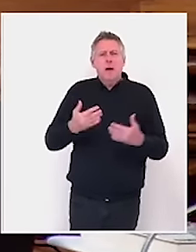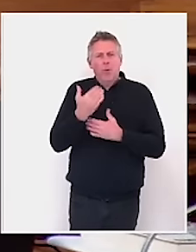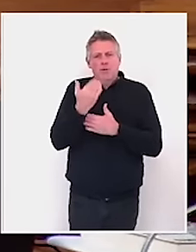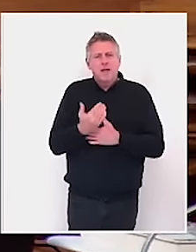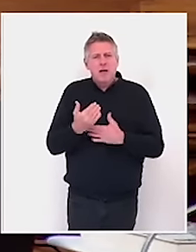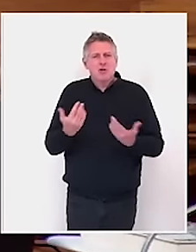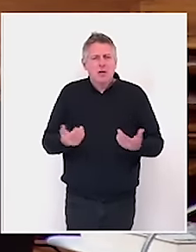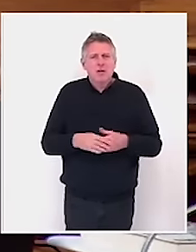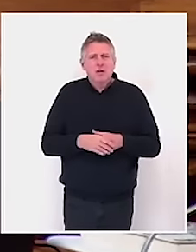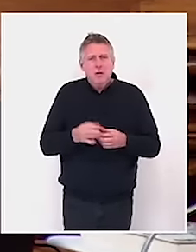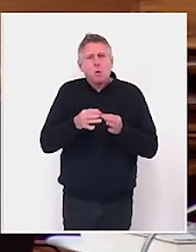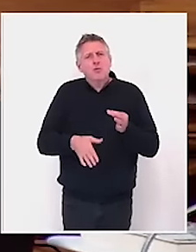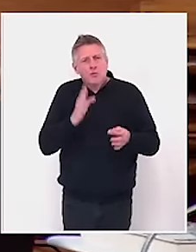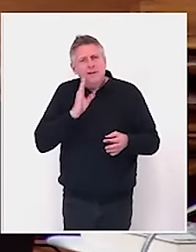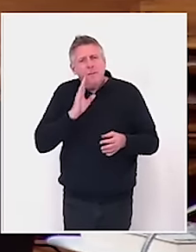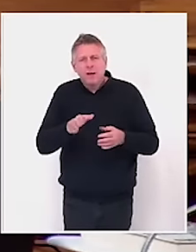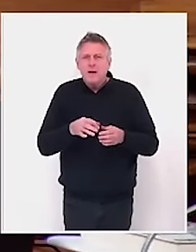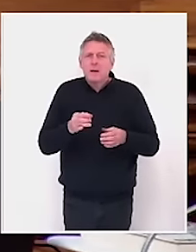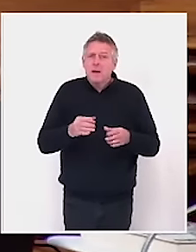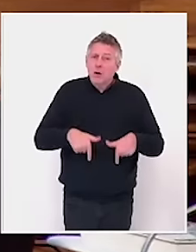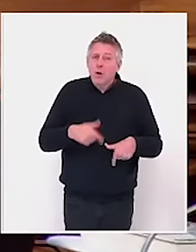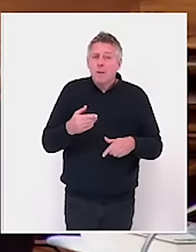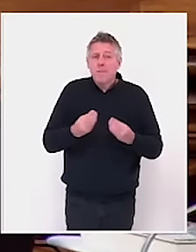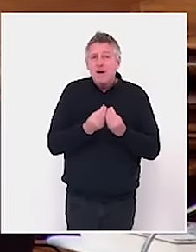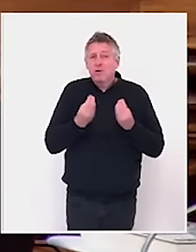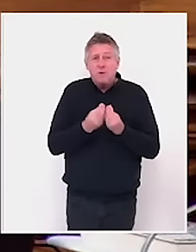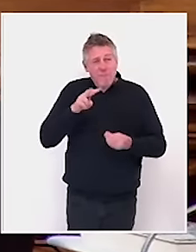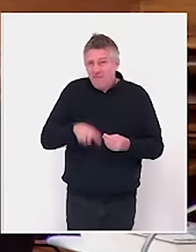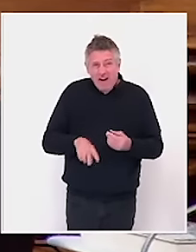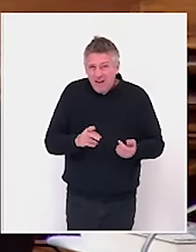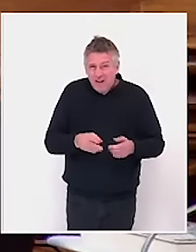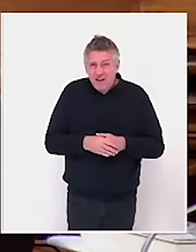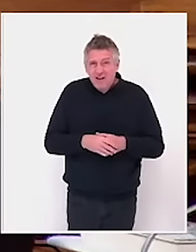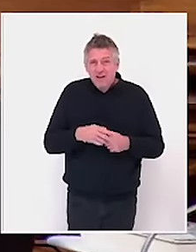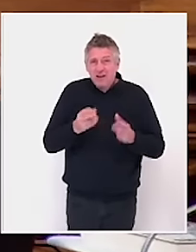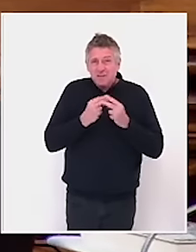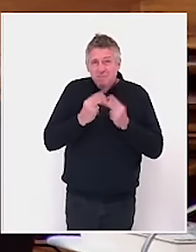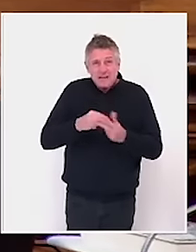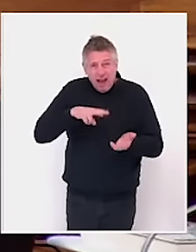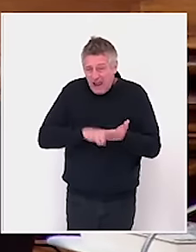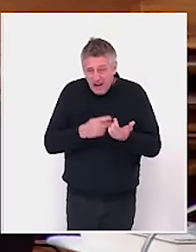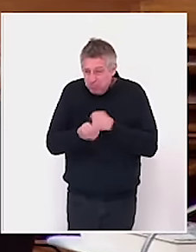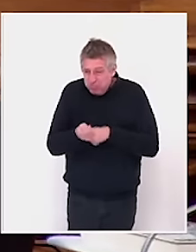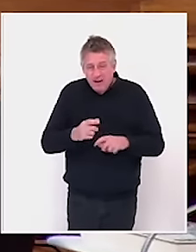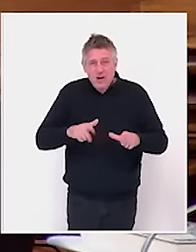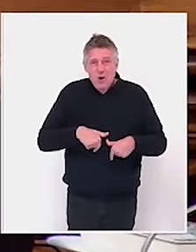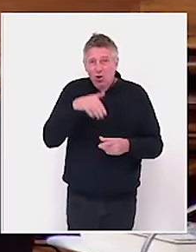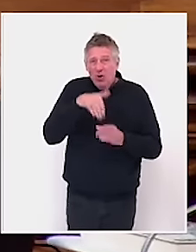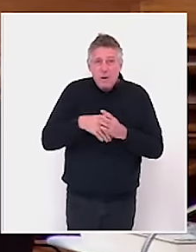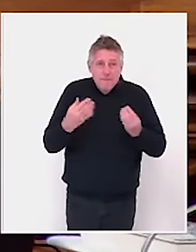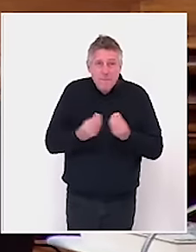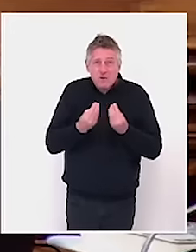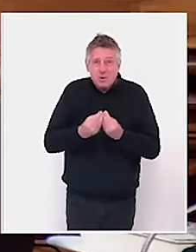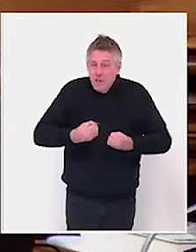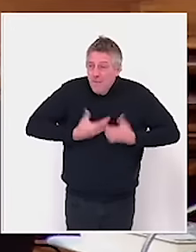conclure, s'il vous plaît. Oui, mais je conclue. Donc avec ça, l'école, malheureusement, c'est pas vrai. C'est vous raconter des choses qui sont pas réelles. L'école, aujourd'hui, malheureusement,